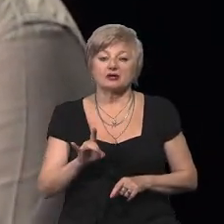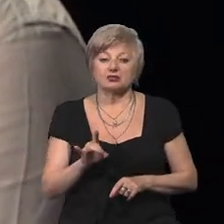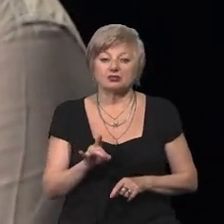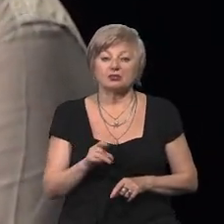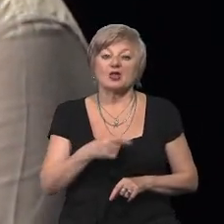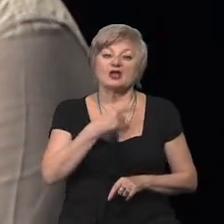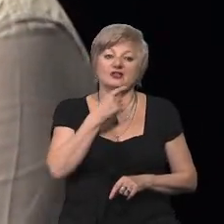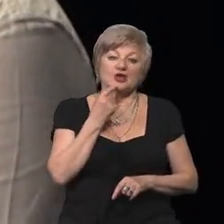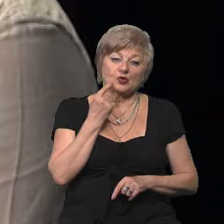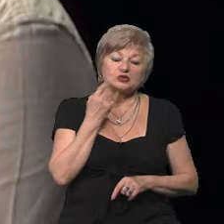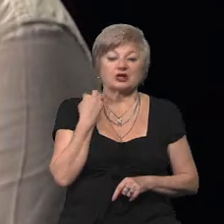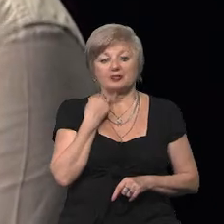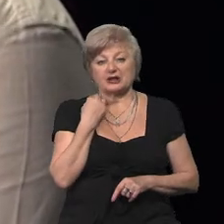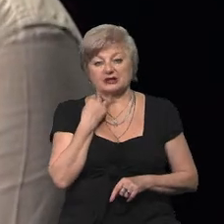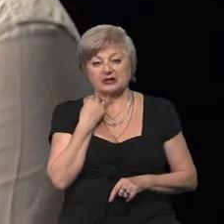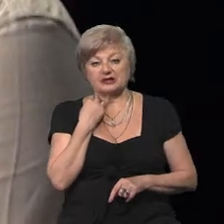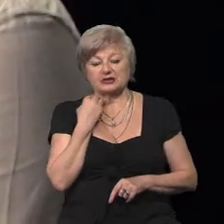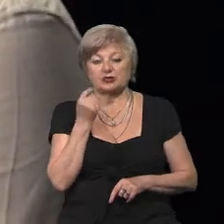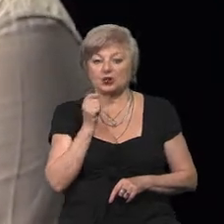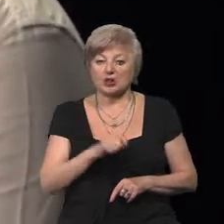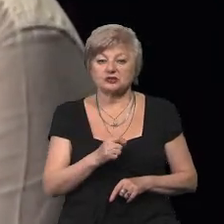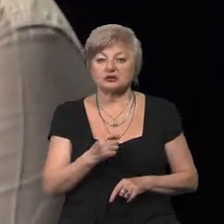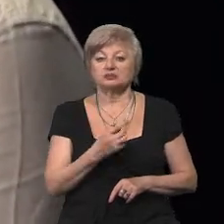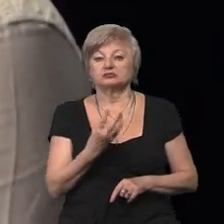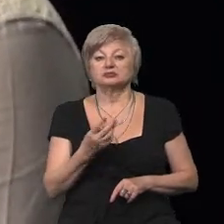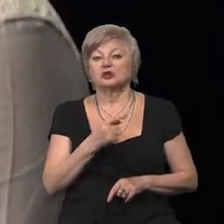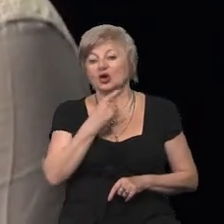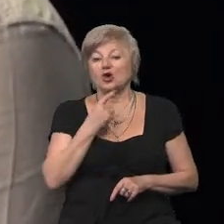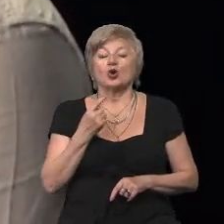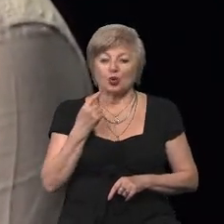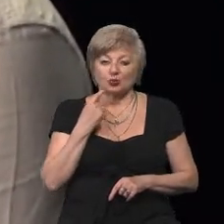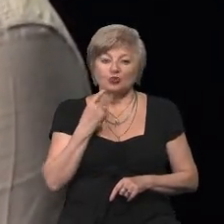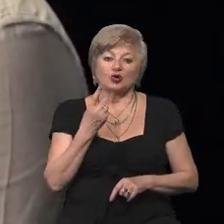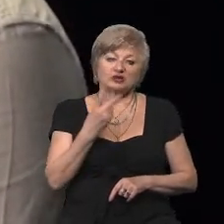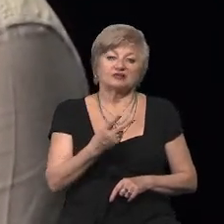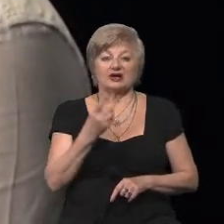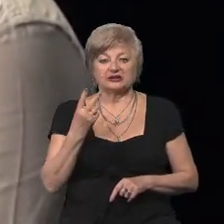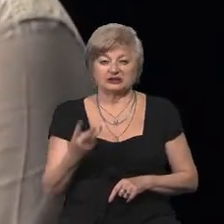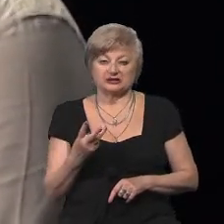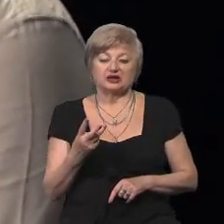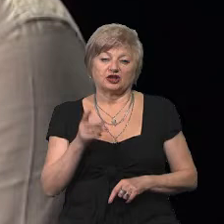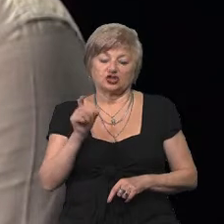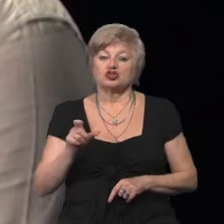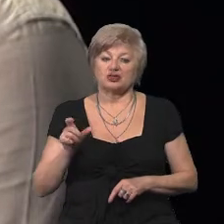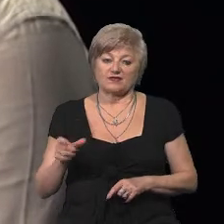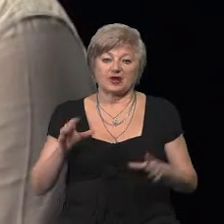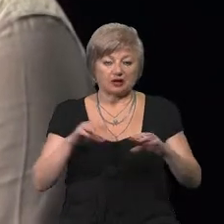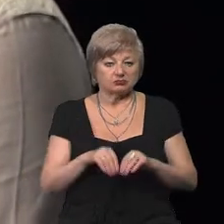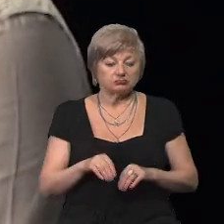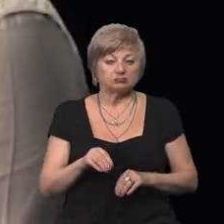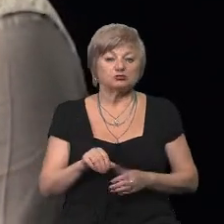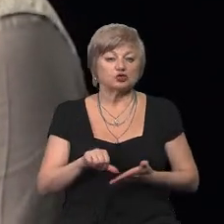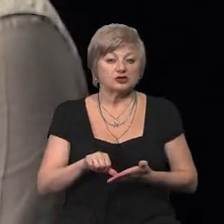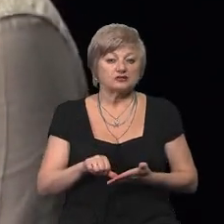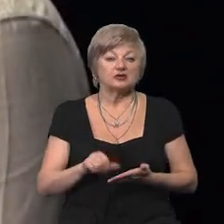на украинском и на английском варианте, в оригинале. Но там не будет как бы много людей, может быть 2-3 максимум человека. Вот. Также есть